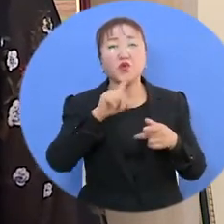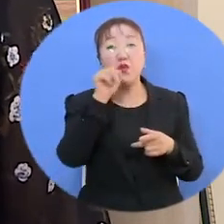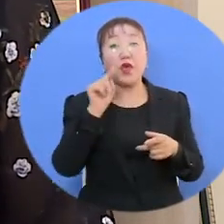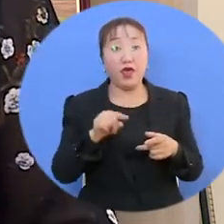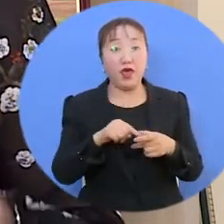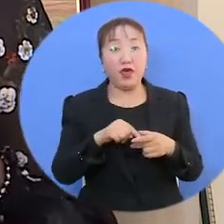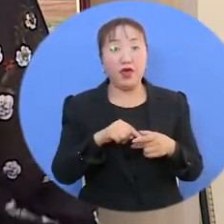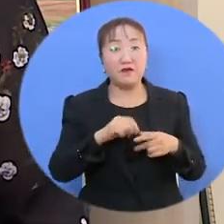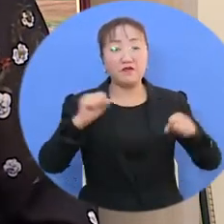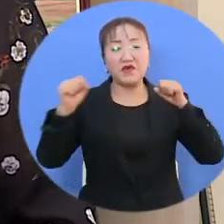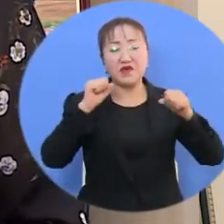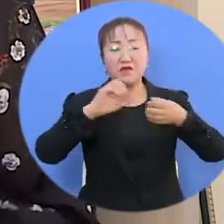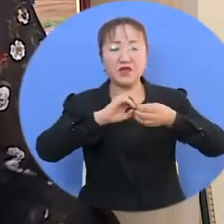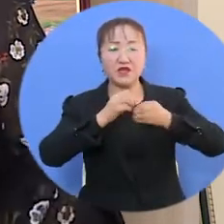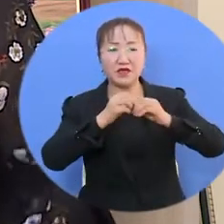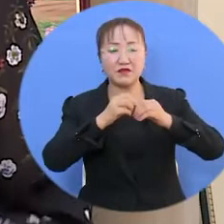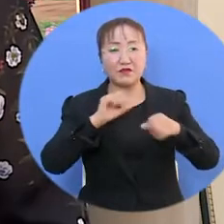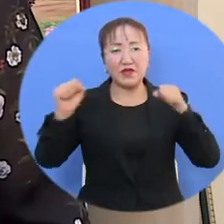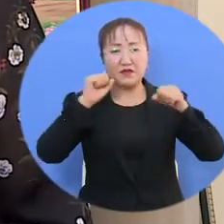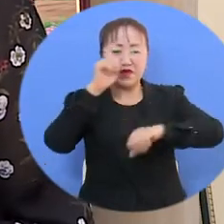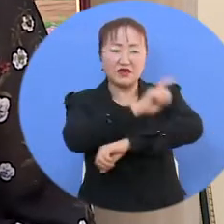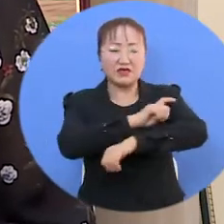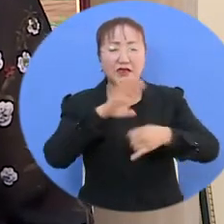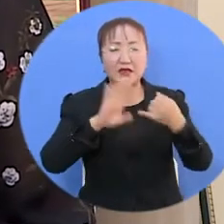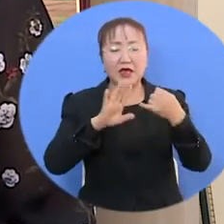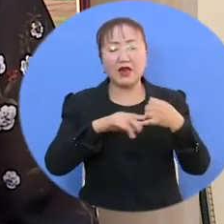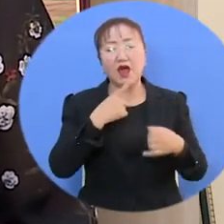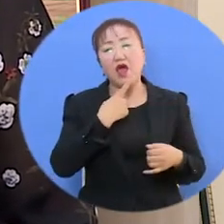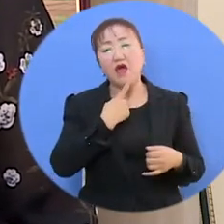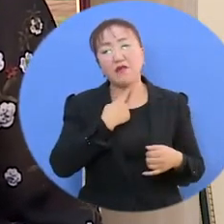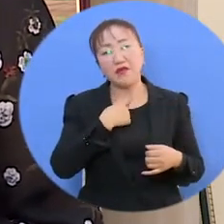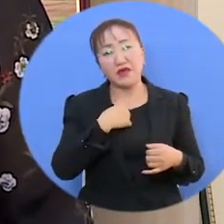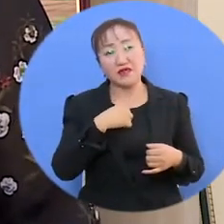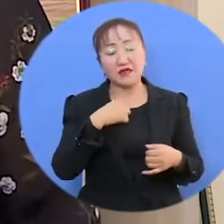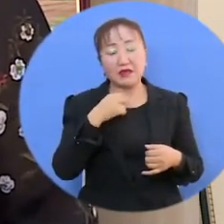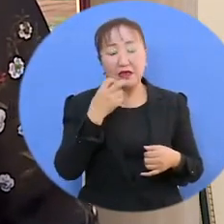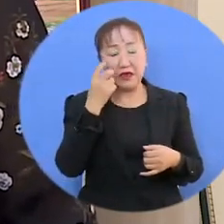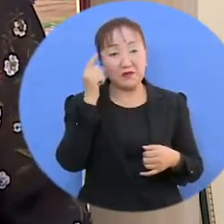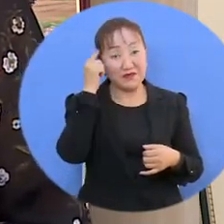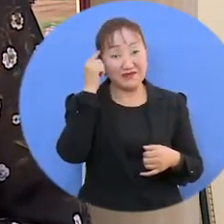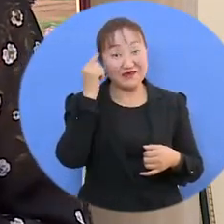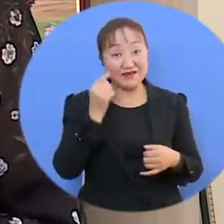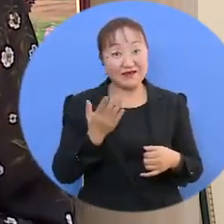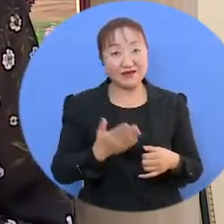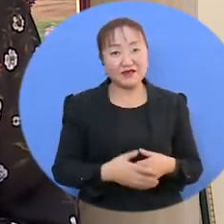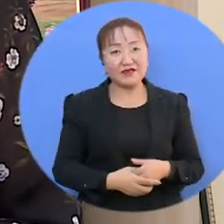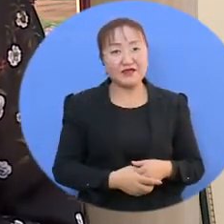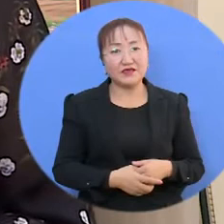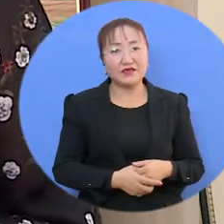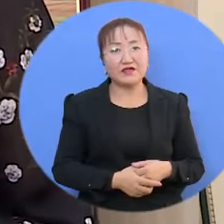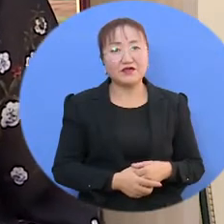нар дасгал хөдөлгөөн хийгээд биеийн тамирын хичээлд орсны дараагаар амчин их цангаж байгааг анзаардаг байх.